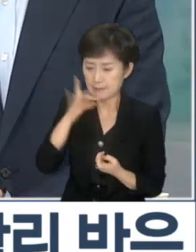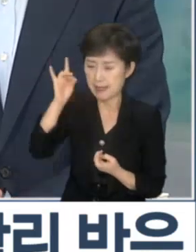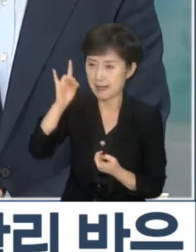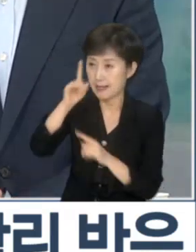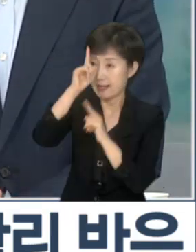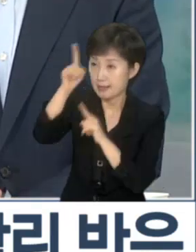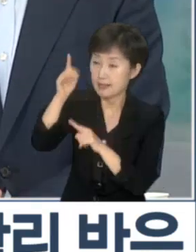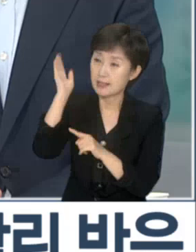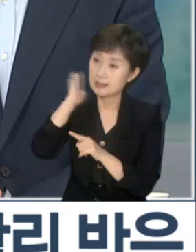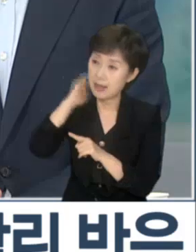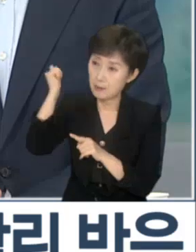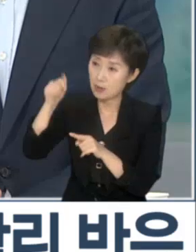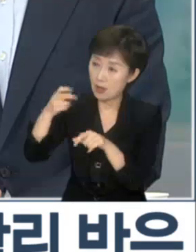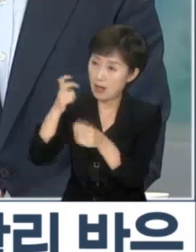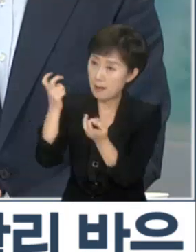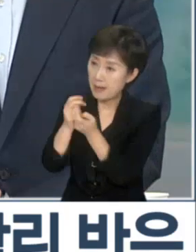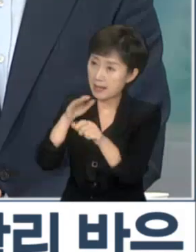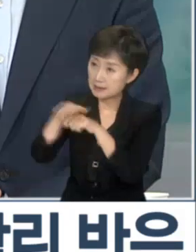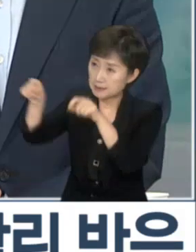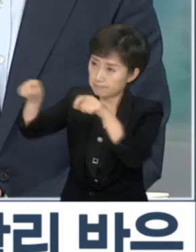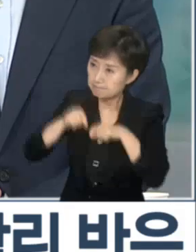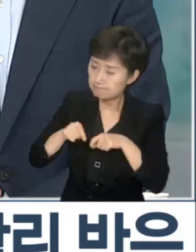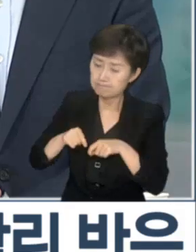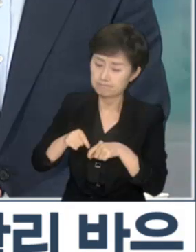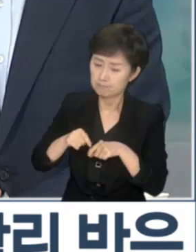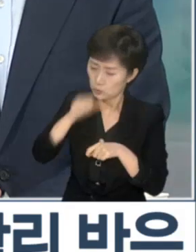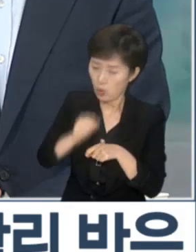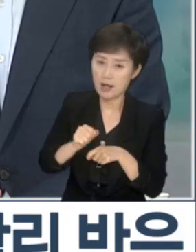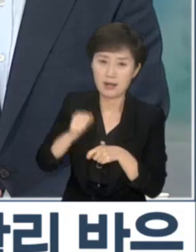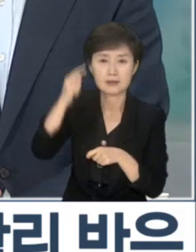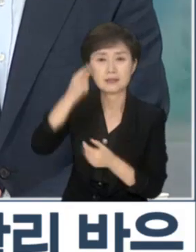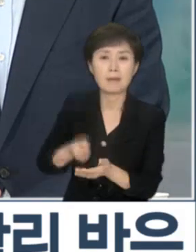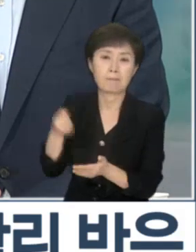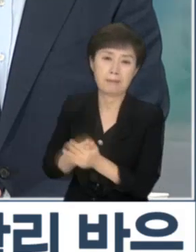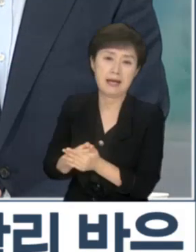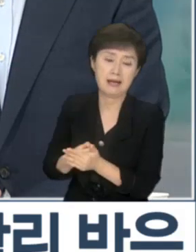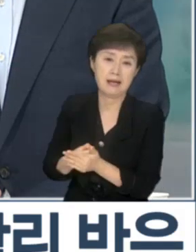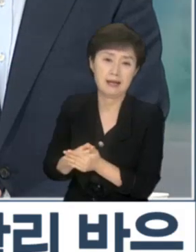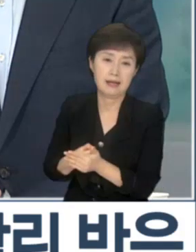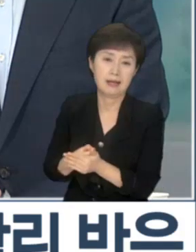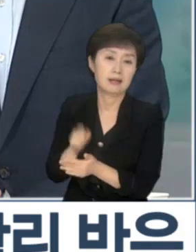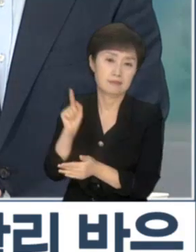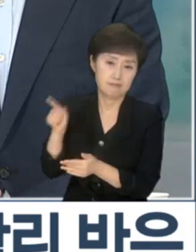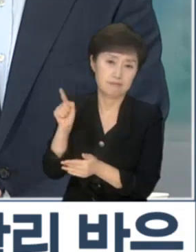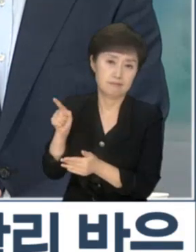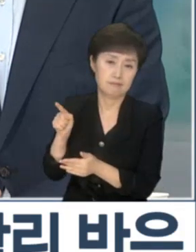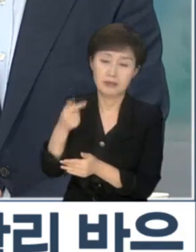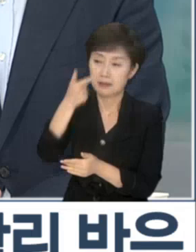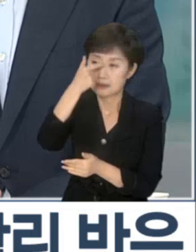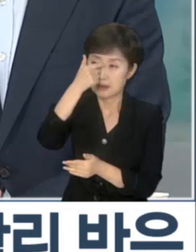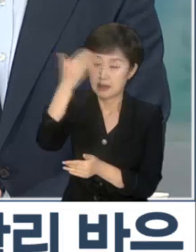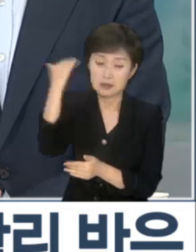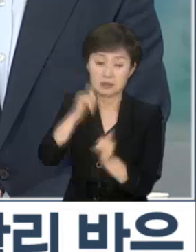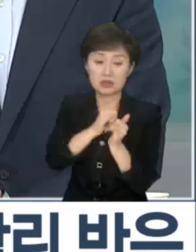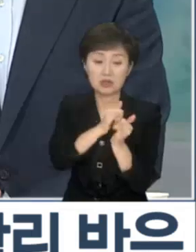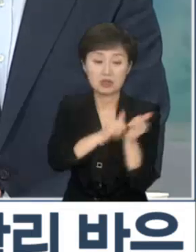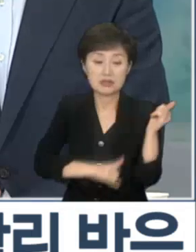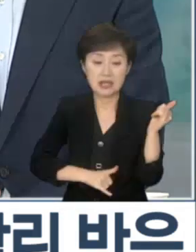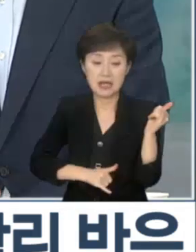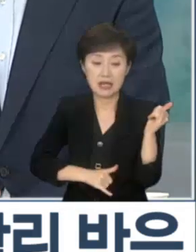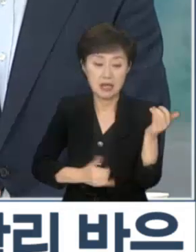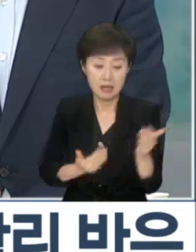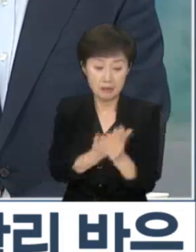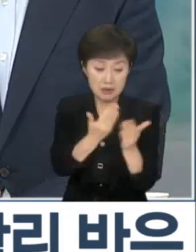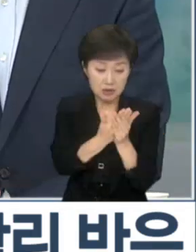과거 이명박 정부 방식 그대로 하면 지워지겠구나라고 해서 저는 지난 역사들을 뒤로 돌리는